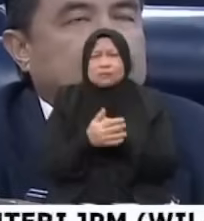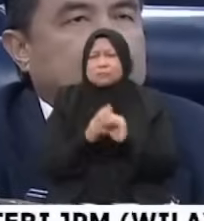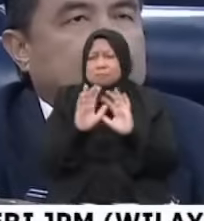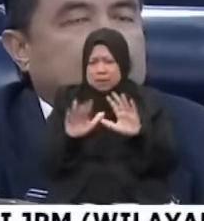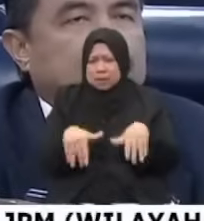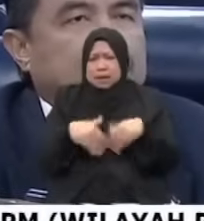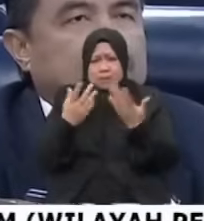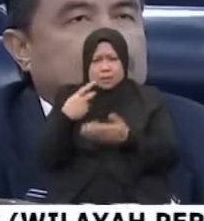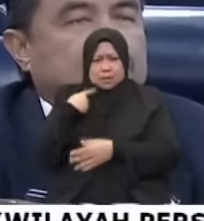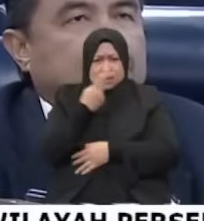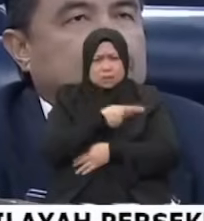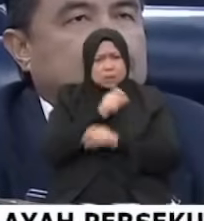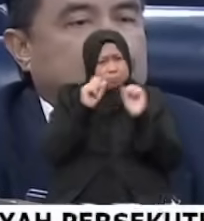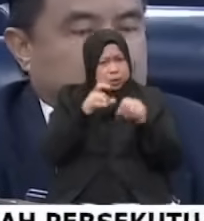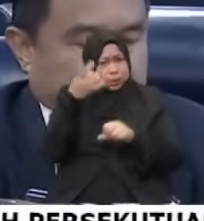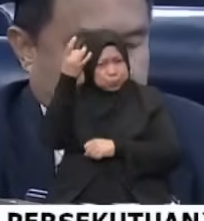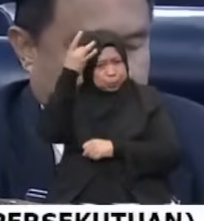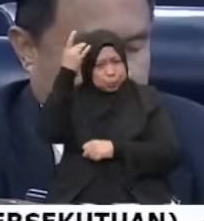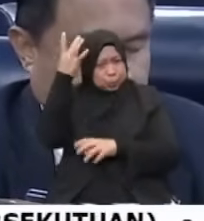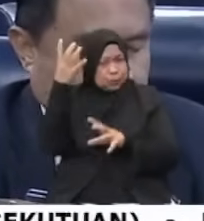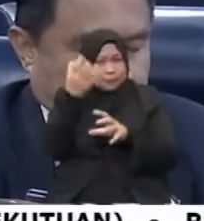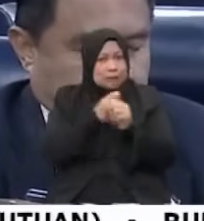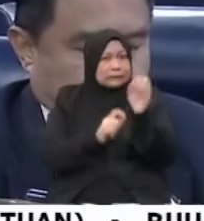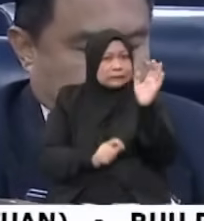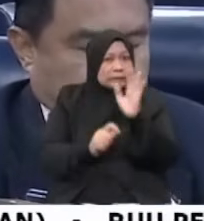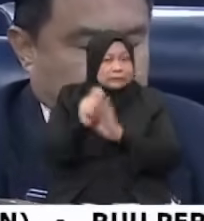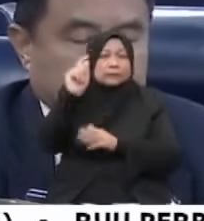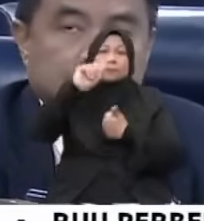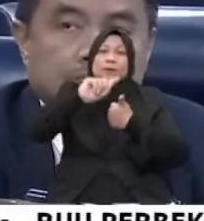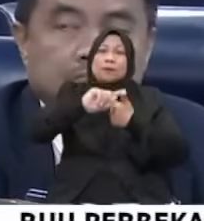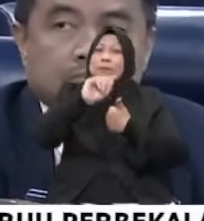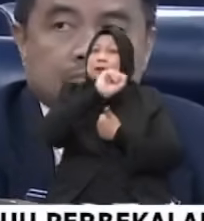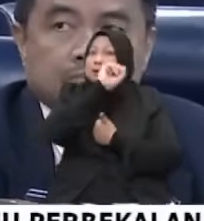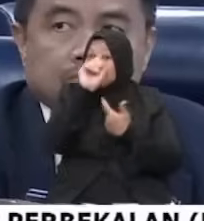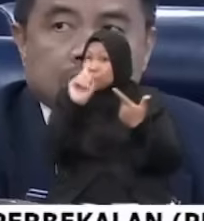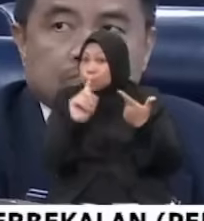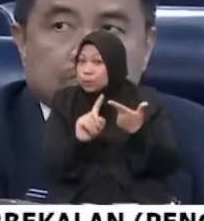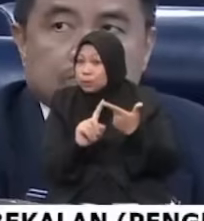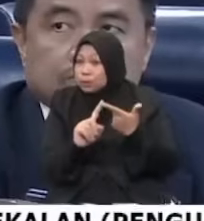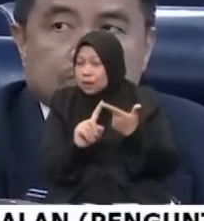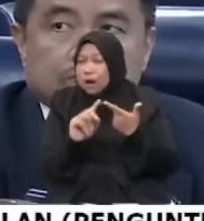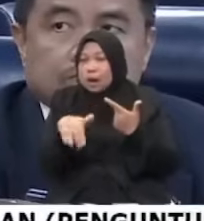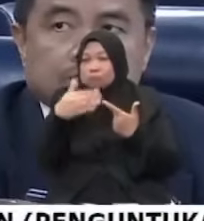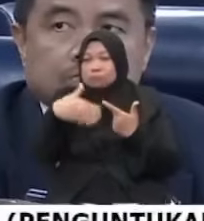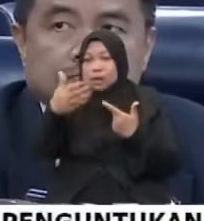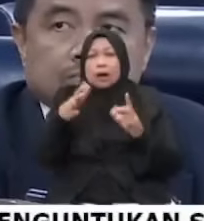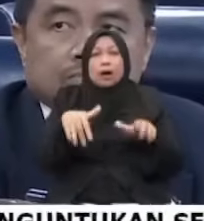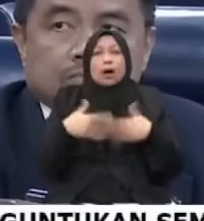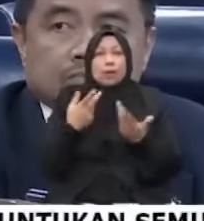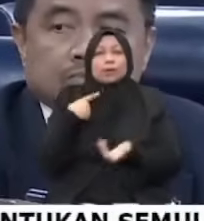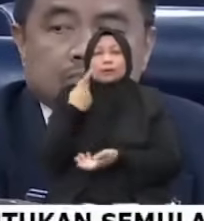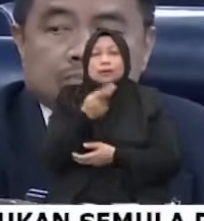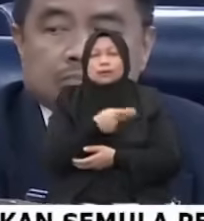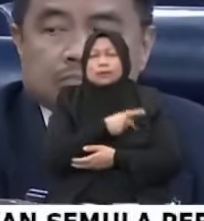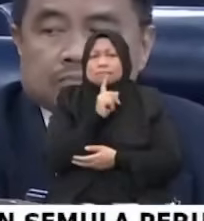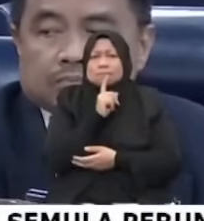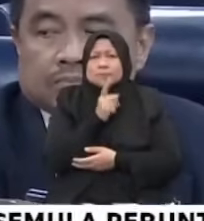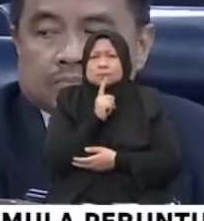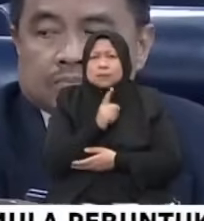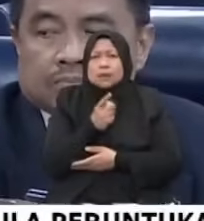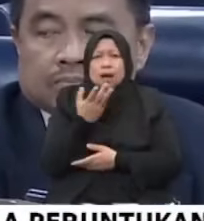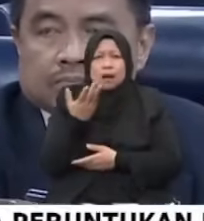bagaimana kita kita boleh dapat jumlah investment begitu tinggi satu kedua moving forward macam mana kita nak memastikan